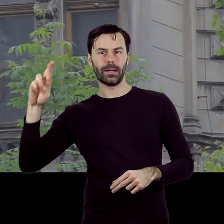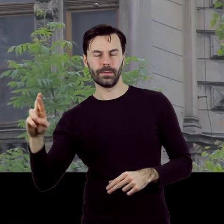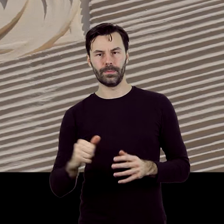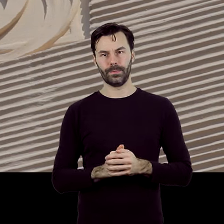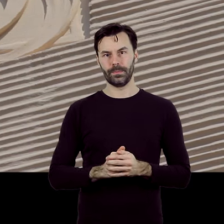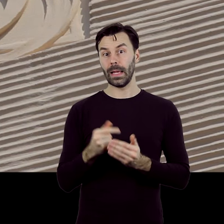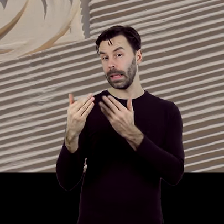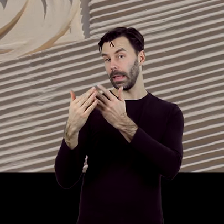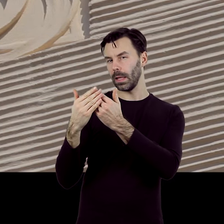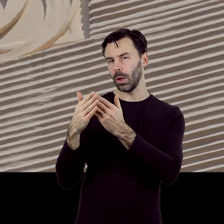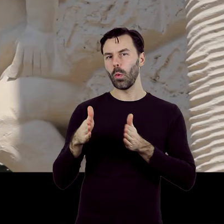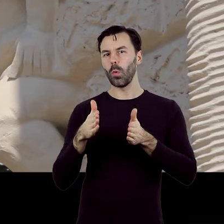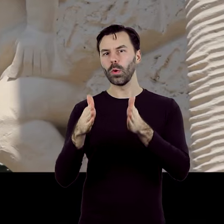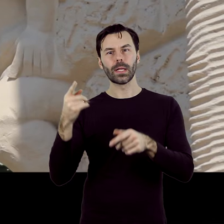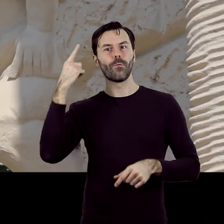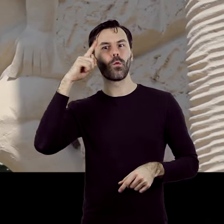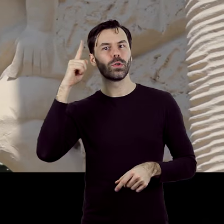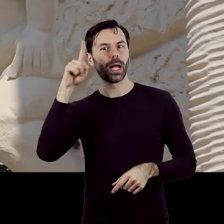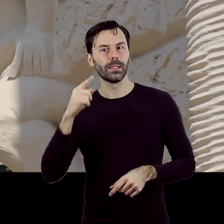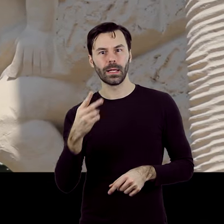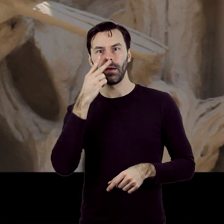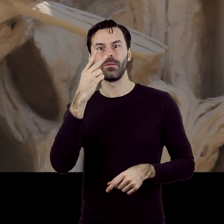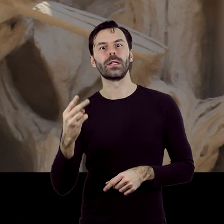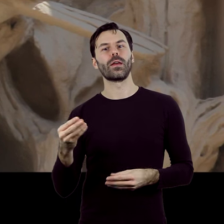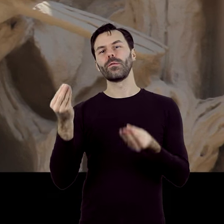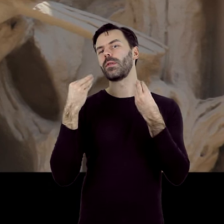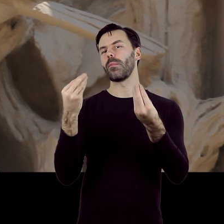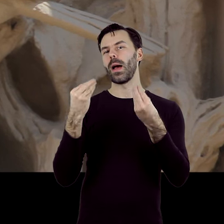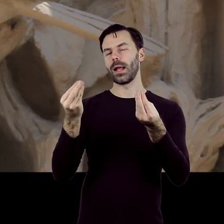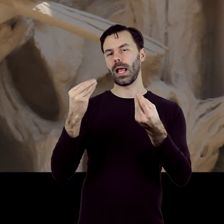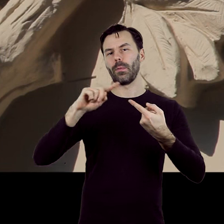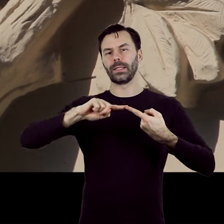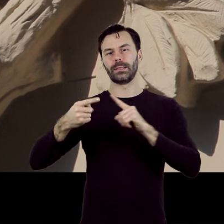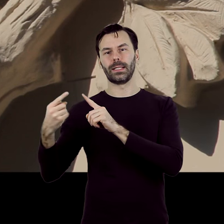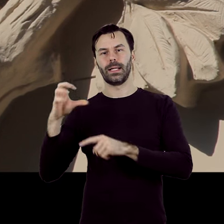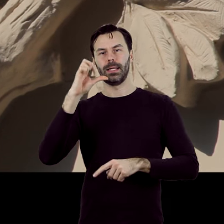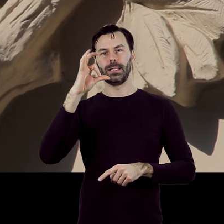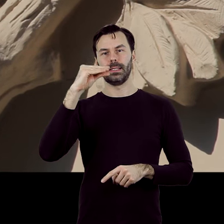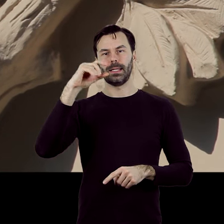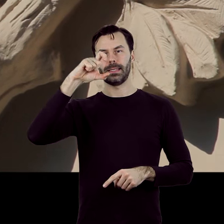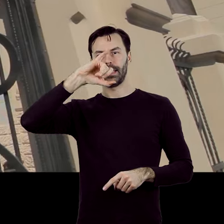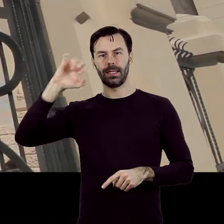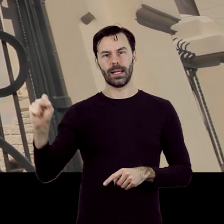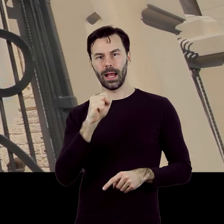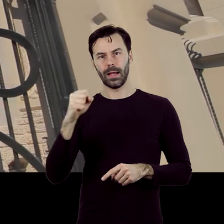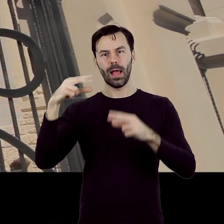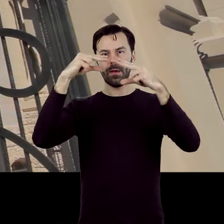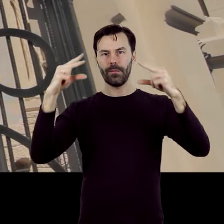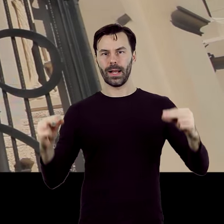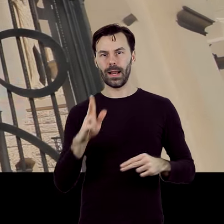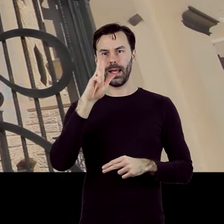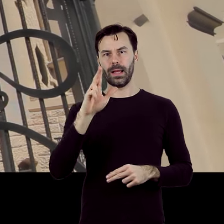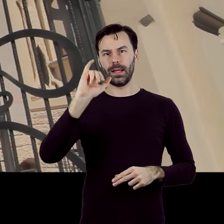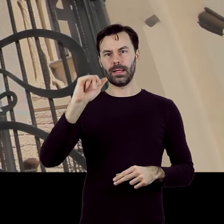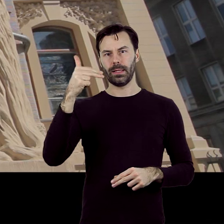Zaś tuż obok, przy ulicy Wólczańskiej, podziwiać możemy perełkę architektury secesyjnej, willę Leopolda